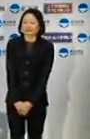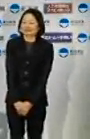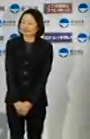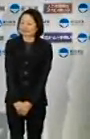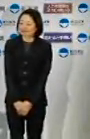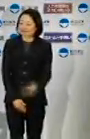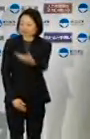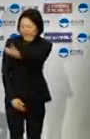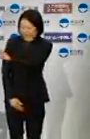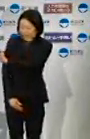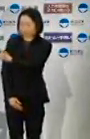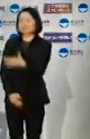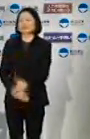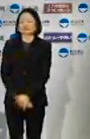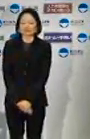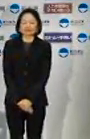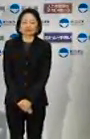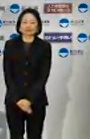あ、はい、